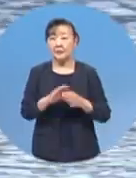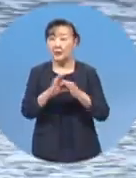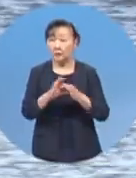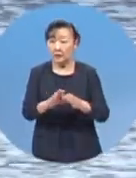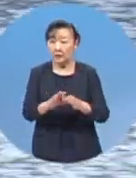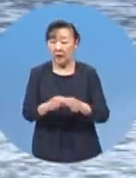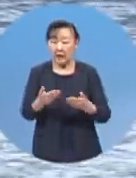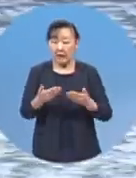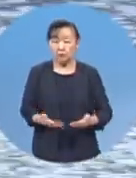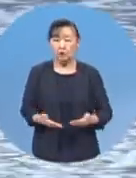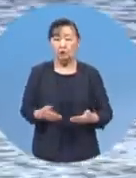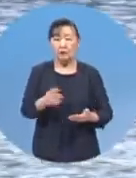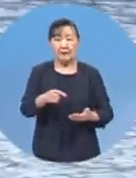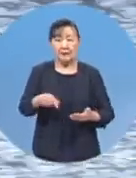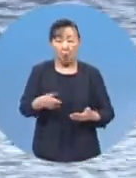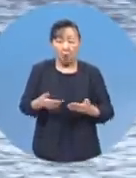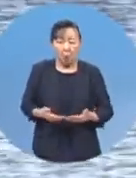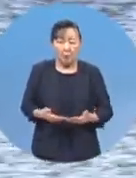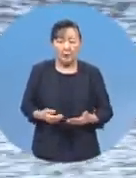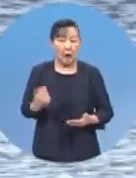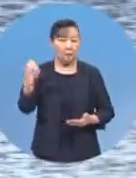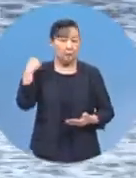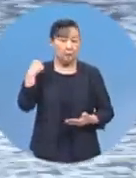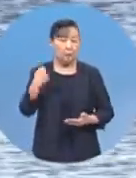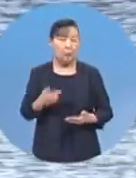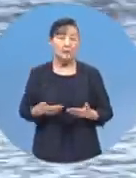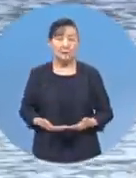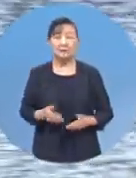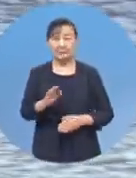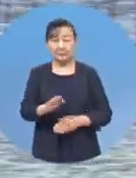重心が後ろの方にちょっとついています。